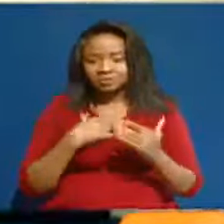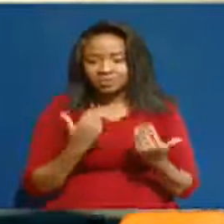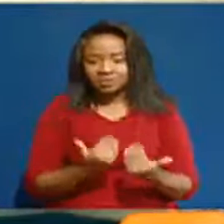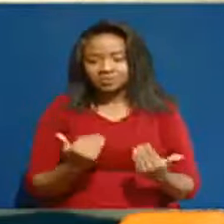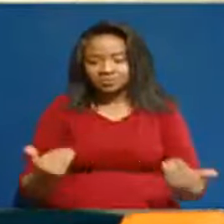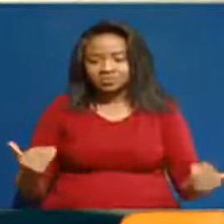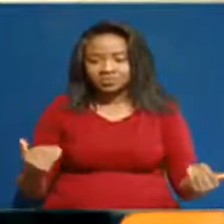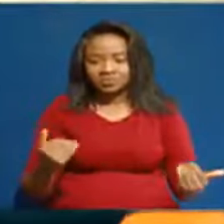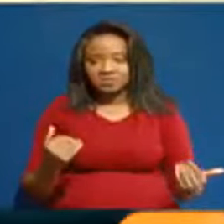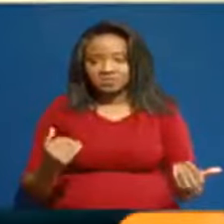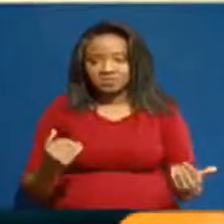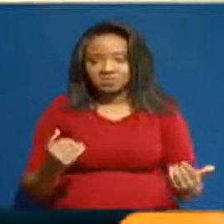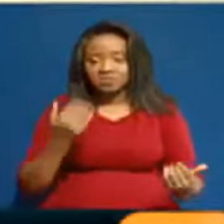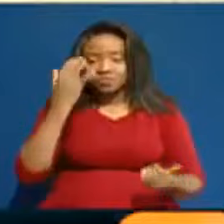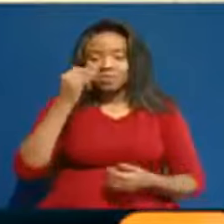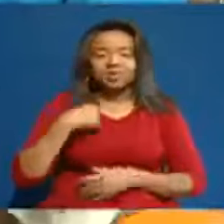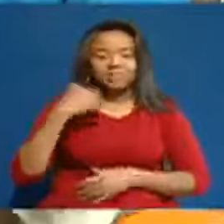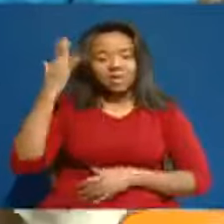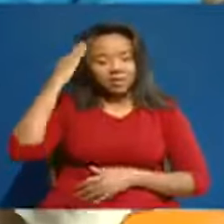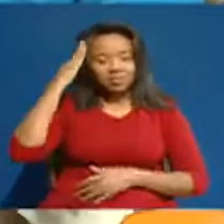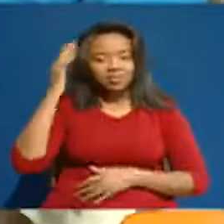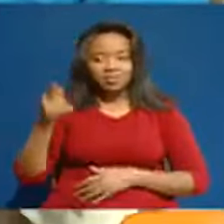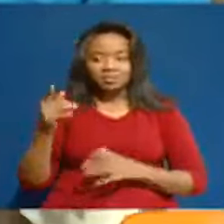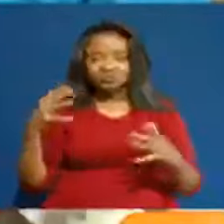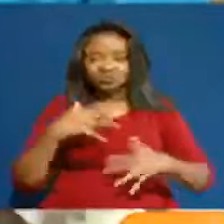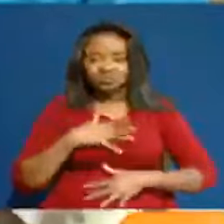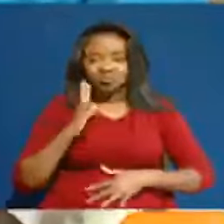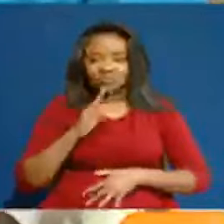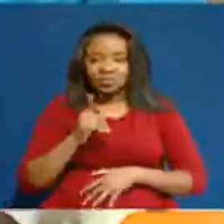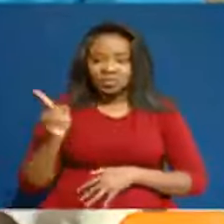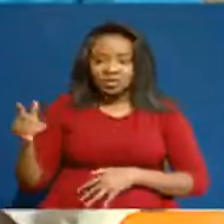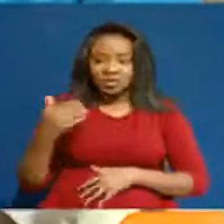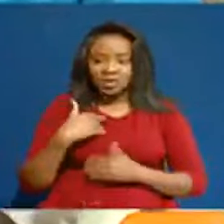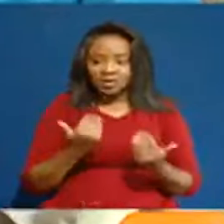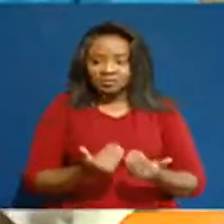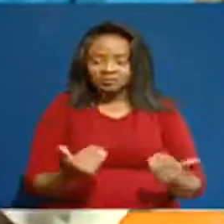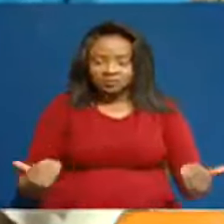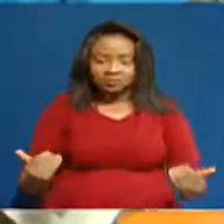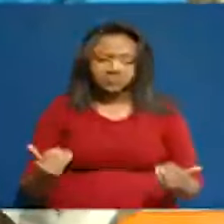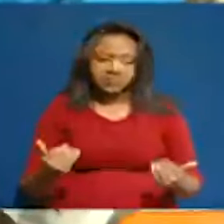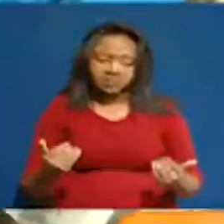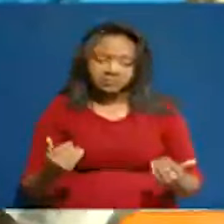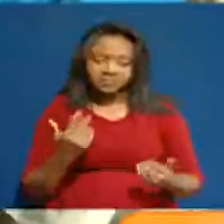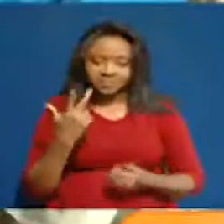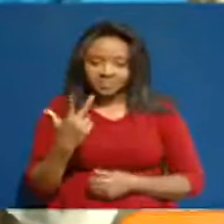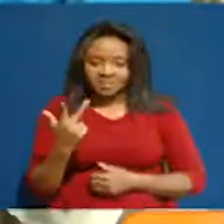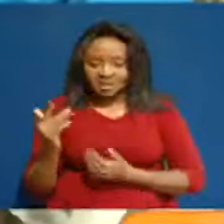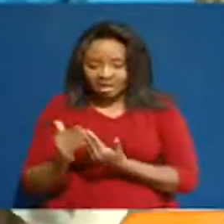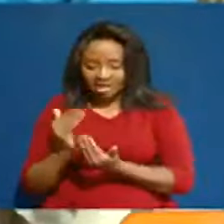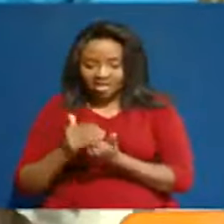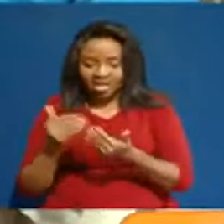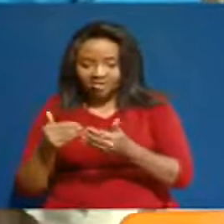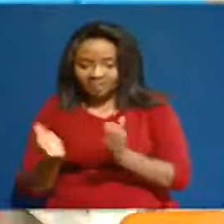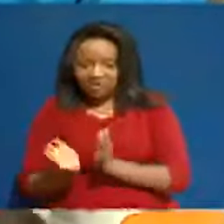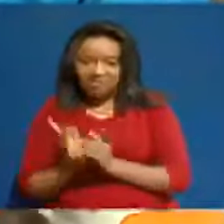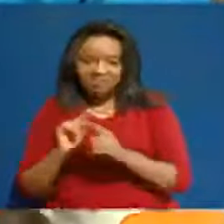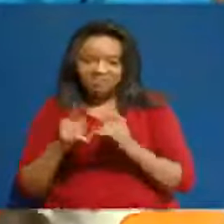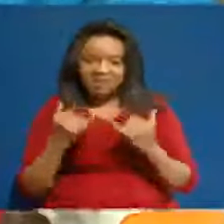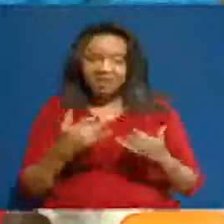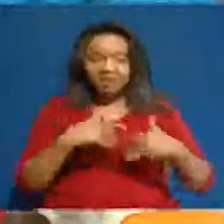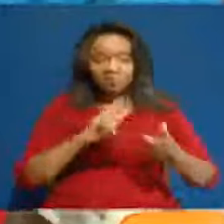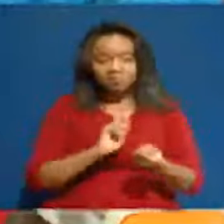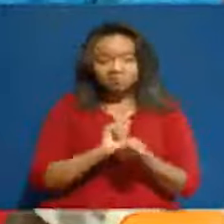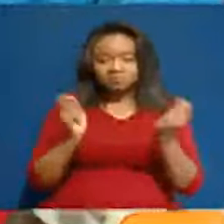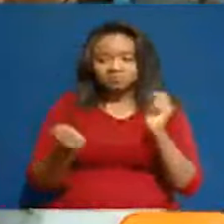this. I know they will be very much shocked. Baba wa watoto watatu aliyekuwa akilisha familia yake sasa atalazimika